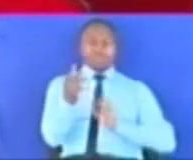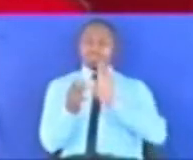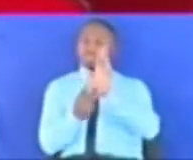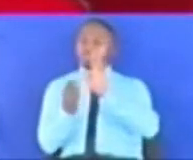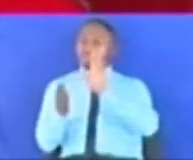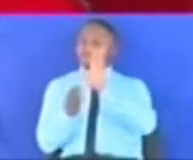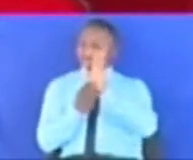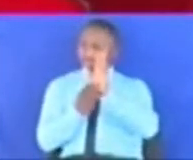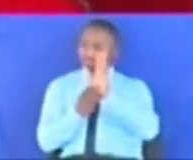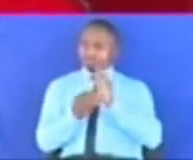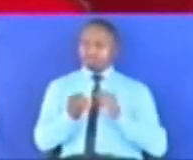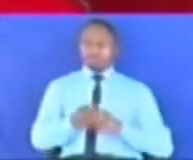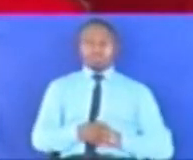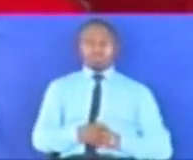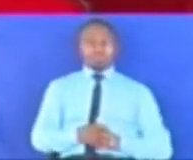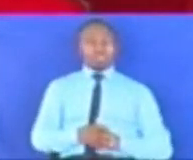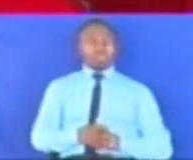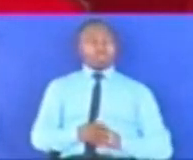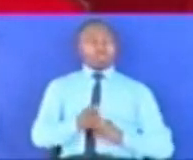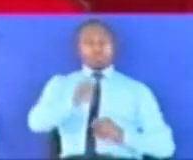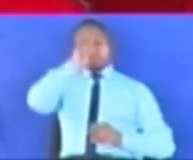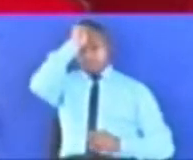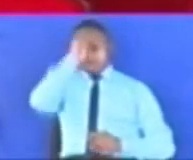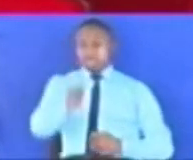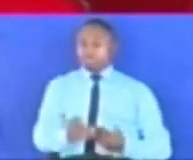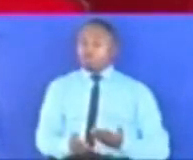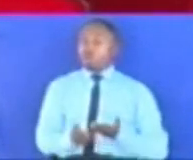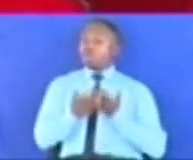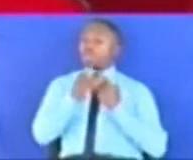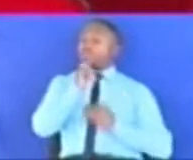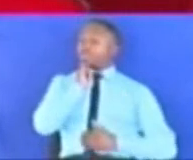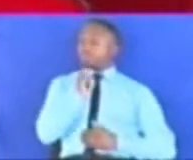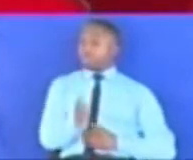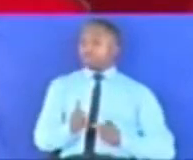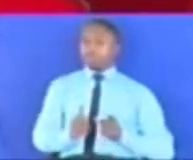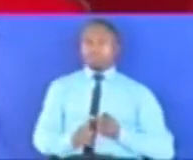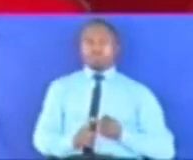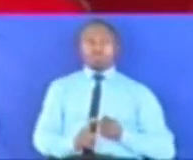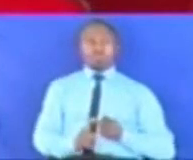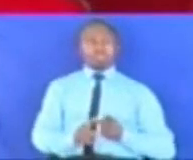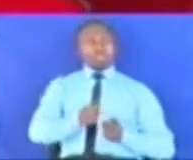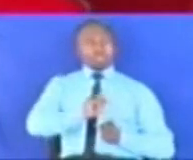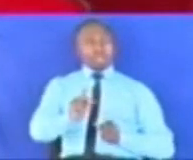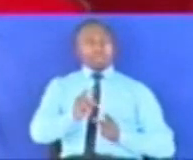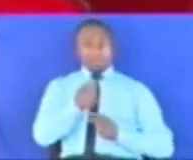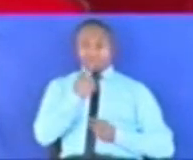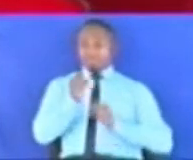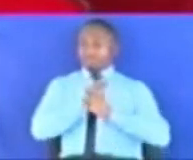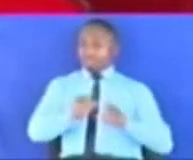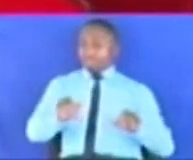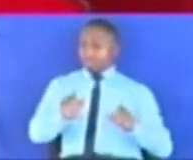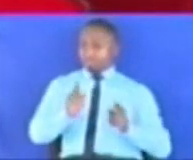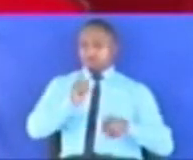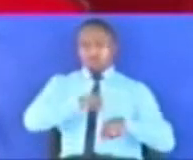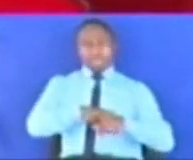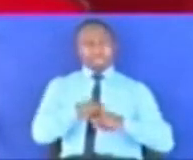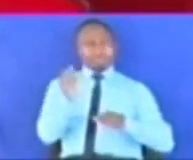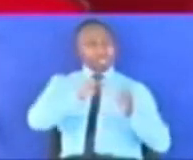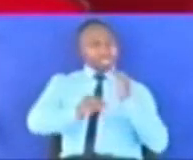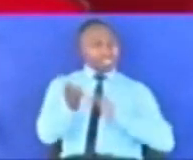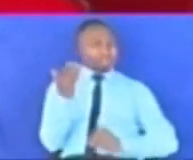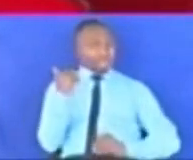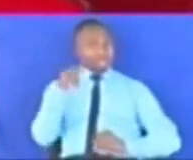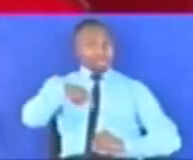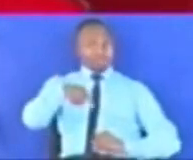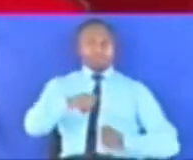289. Lakini Mheshimiwa Naibu Spika, kama nilivyokuwa nimesema siku moja nilivyochangia mchango wangu hapa